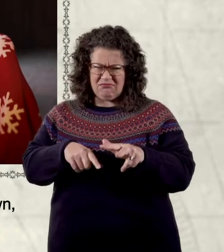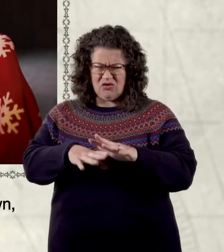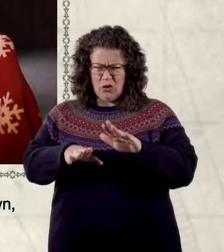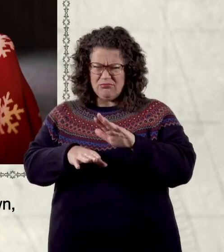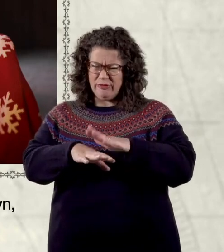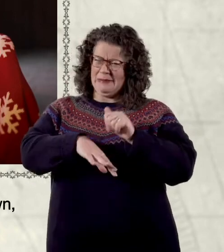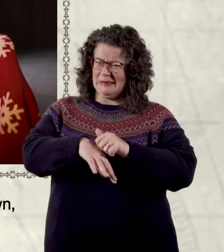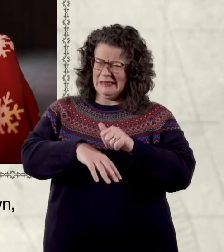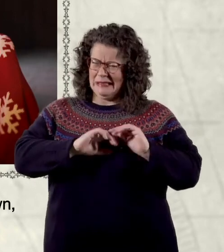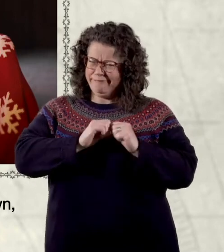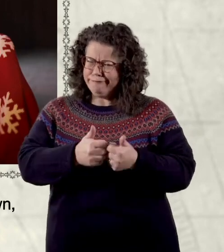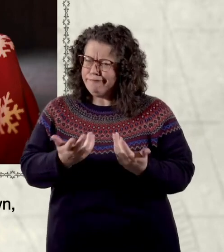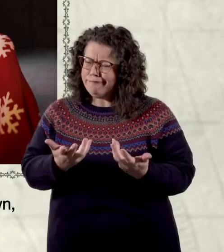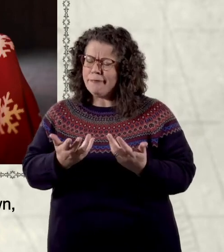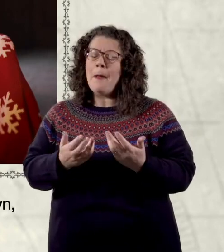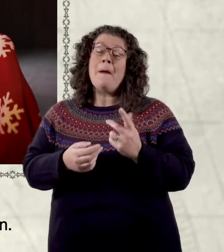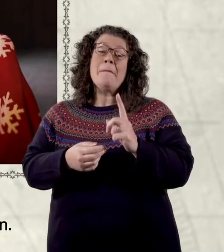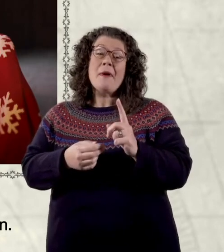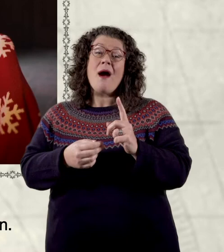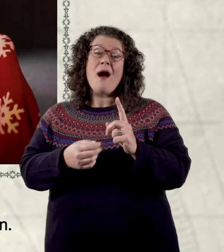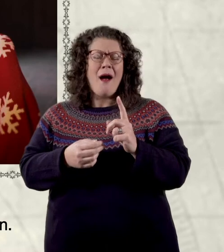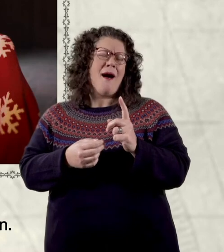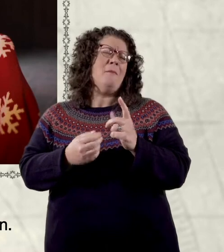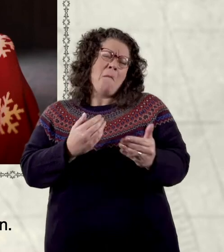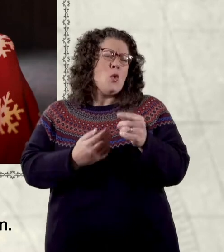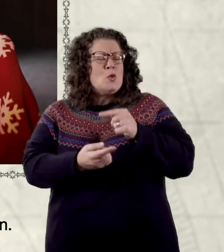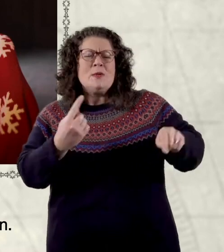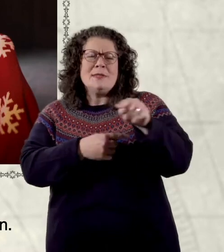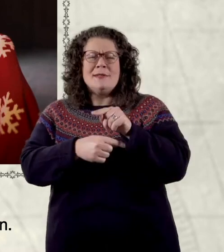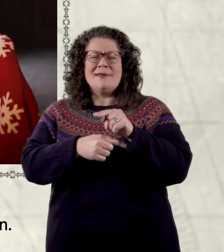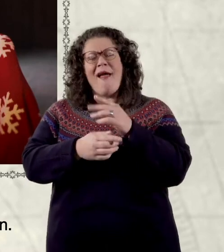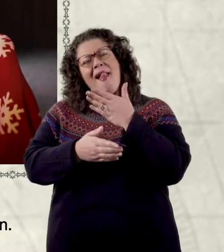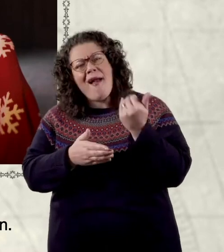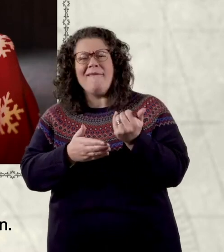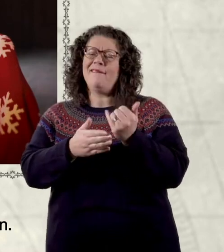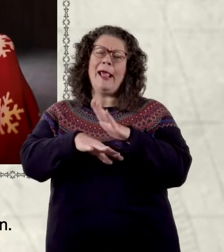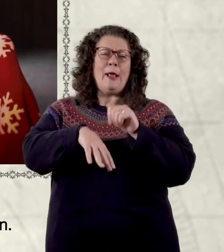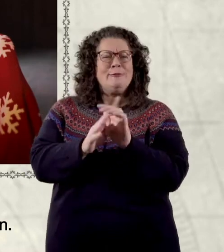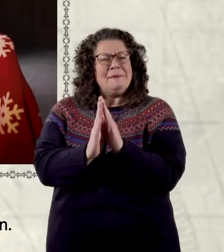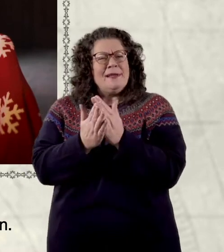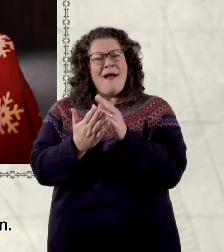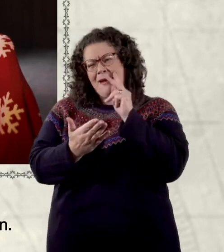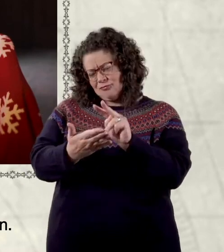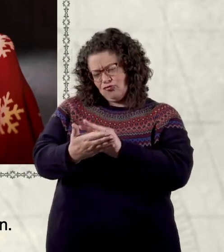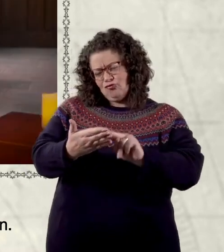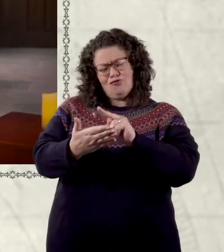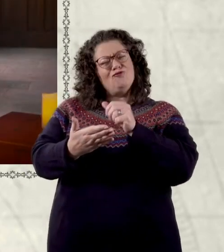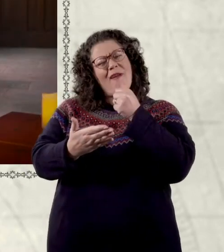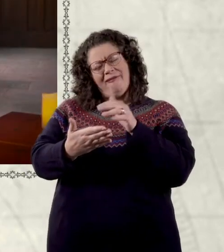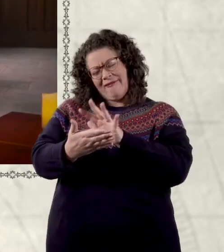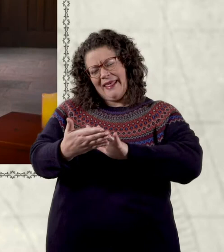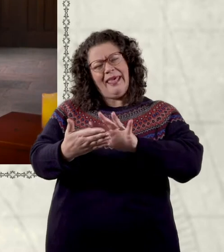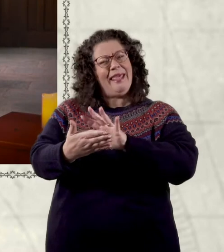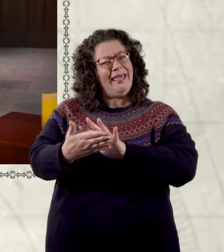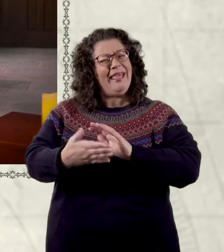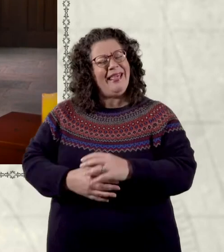ddim yn nadoligaidd iawn, ydy e? Ond oedd y rhan fwyaf yn neis, gyda lluniau nadoligaidd hyfryd ar y blaen. Gad ni